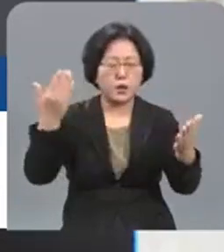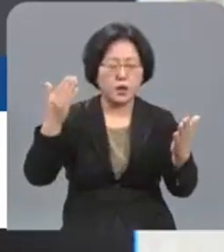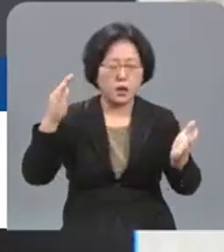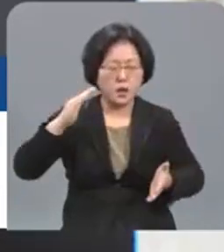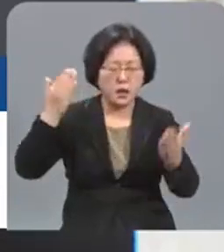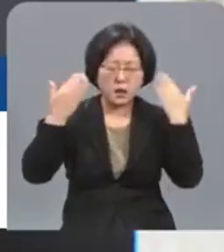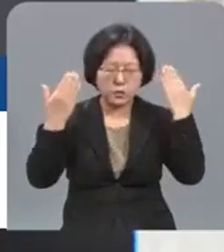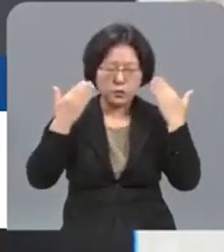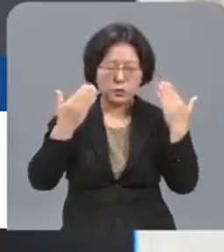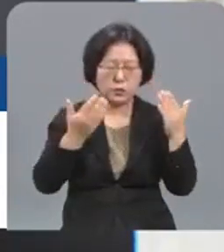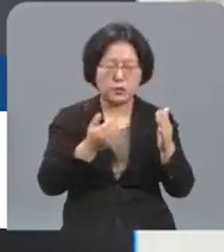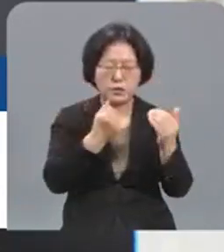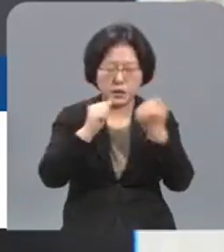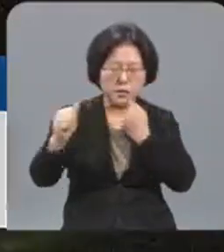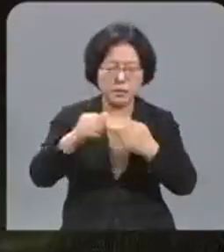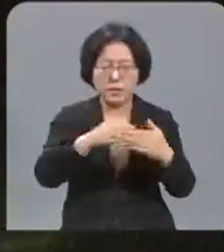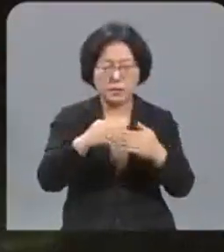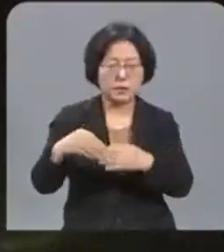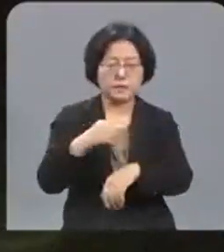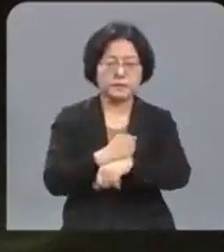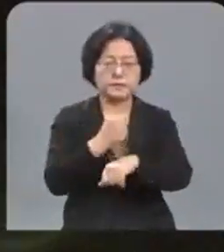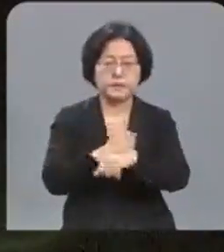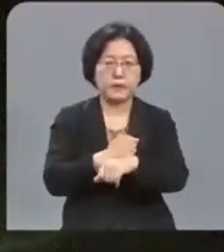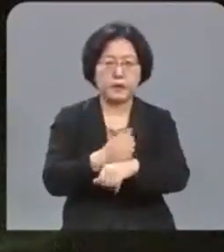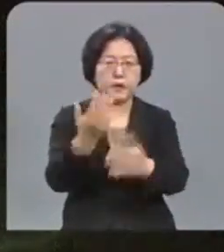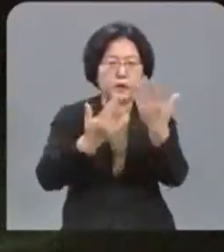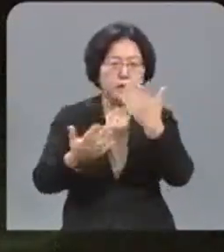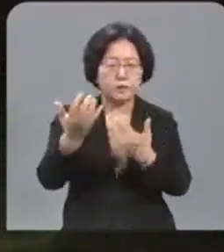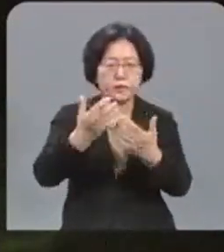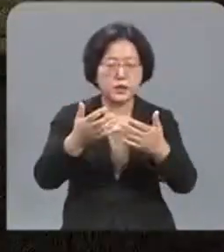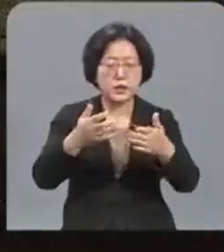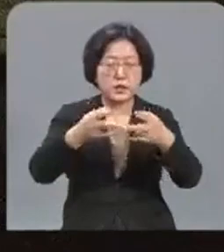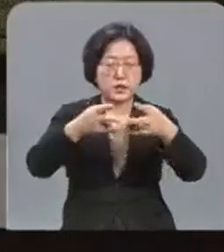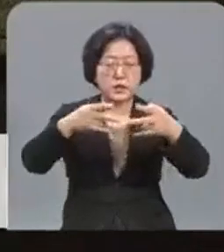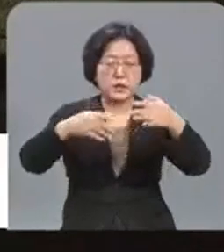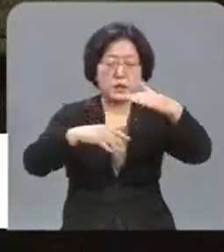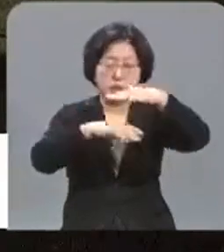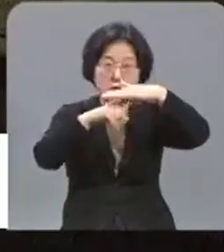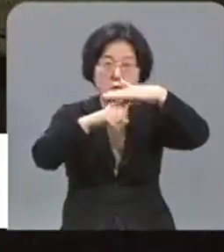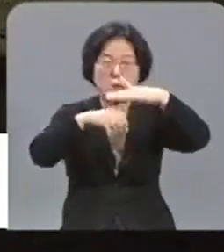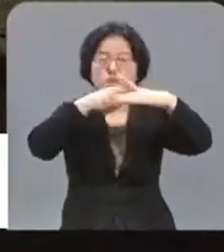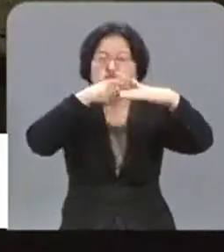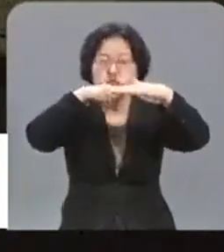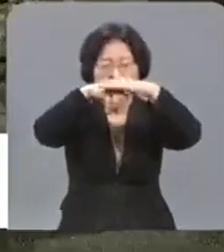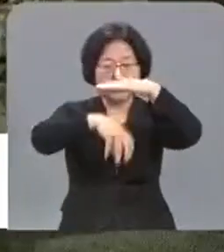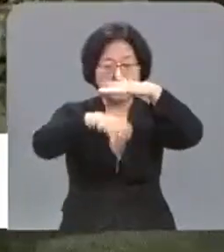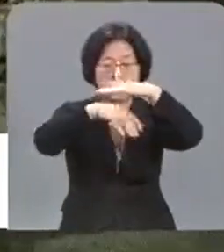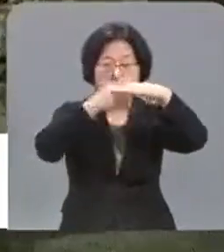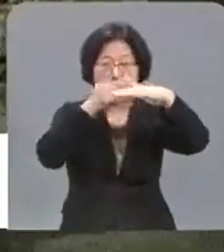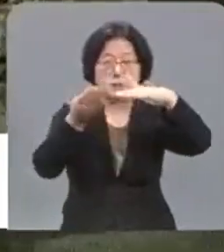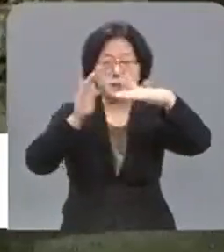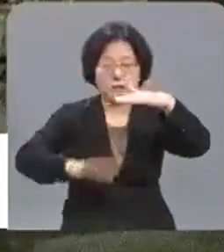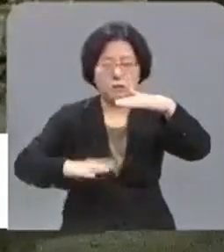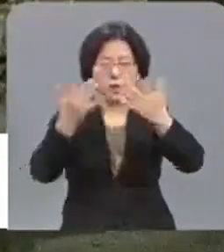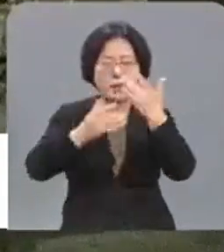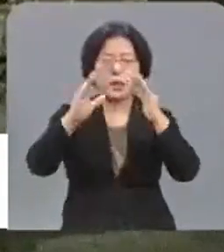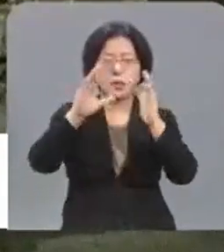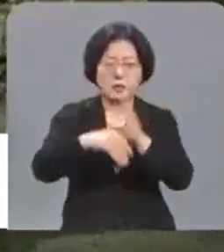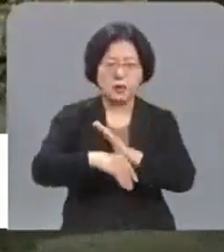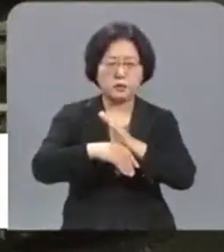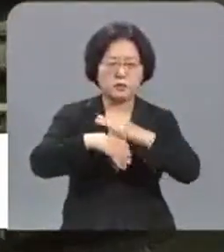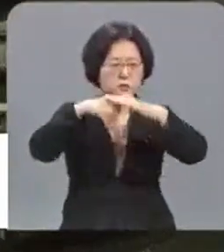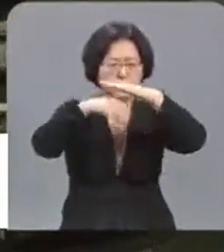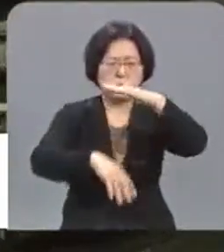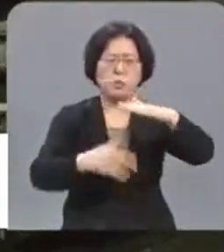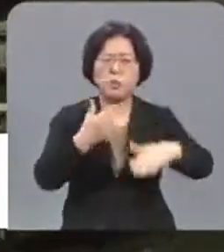그 대피를 유도했습니다. 특히 불이 난 주차장 천장에는 스프링클러가 설치돼 있었지만 화재 당시